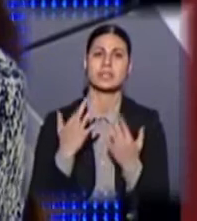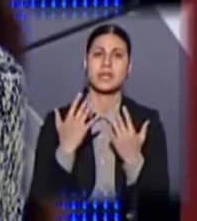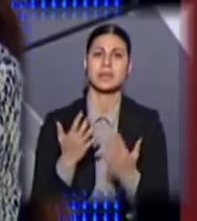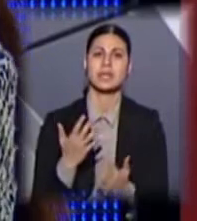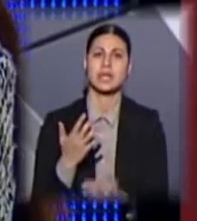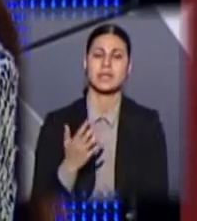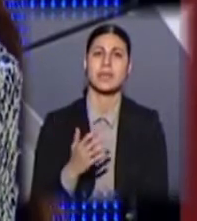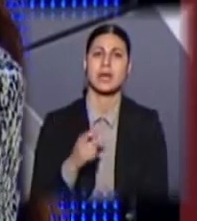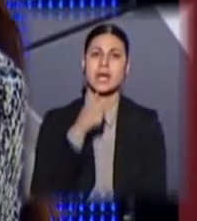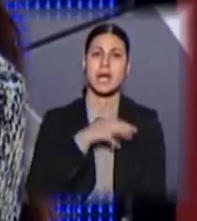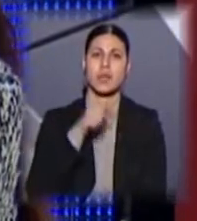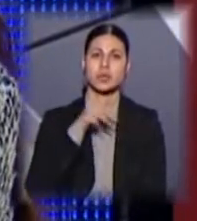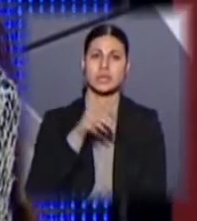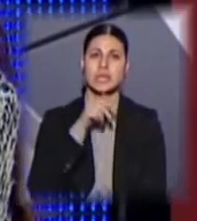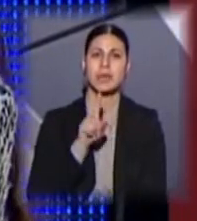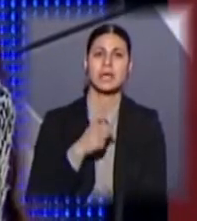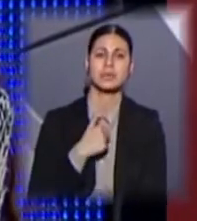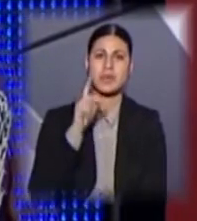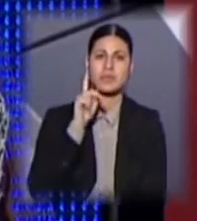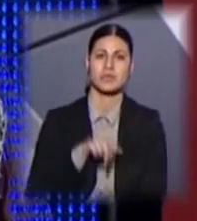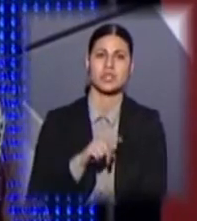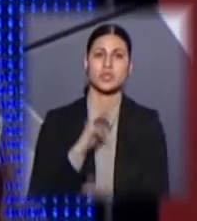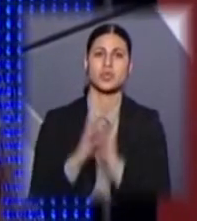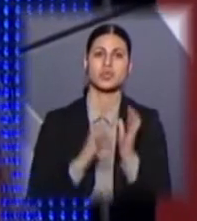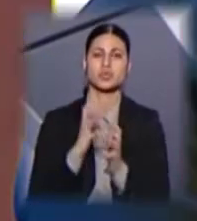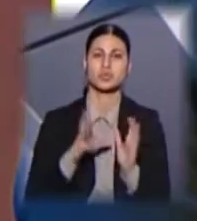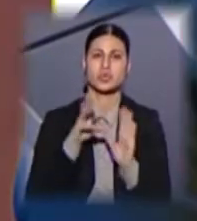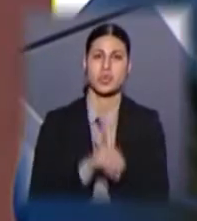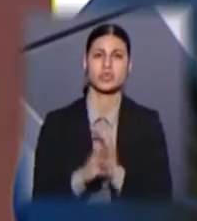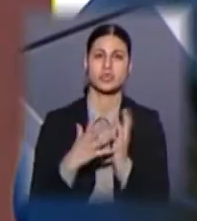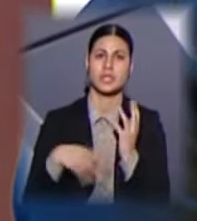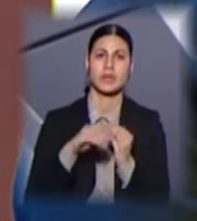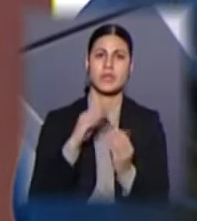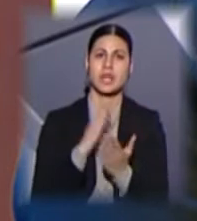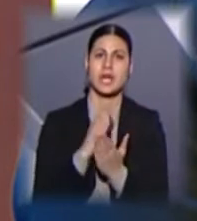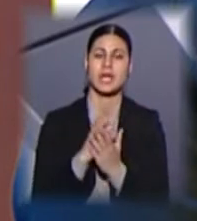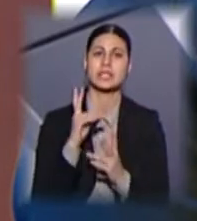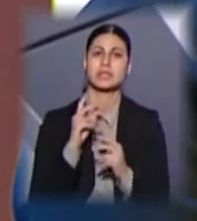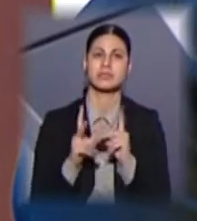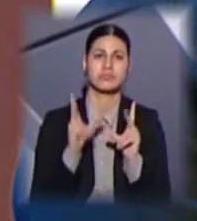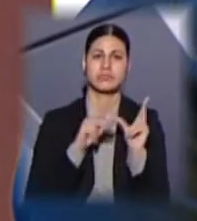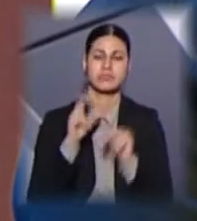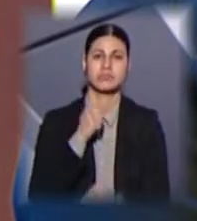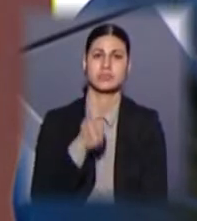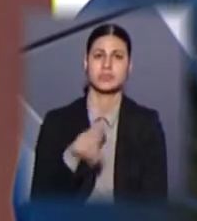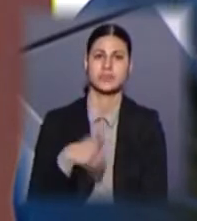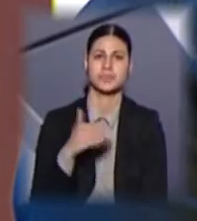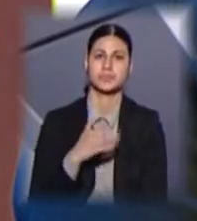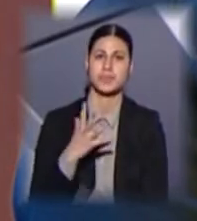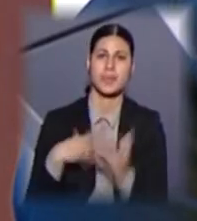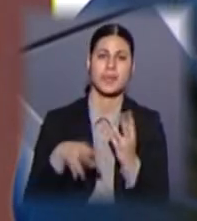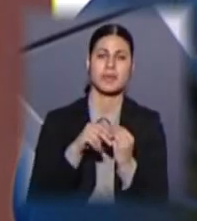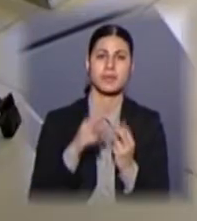რამდენიმე გამოცდილება, რაც მე ვიცი ყოველ შემთხვევაში მსოფლიო მასშტაბით, ყველა არის უკიდურესად წარუმატებელი, ყველა